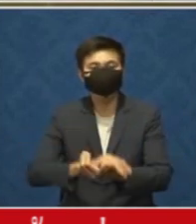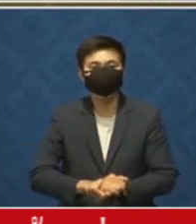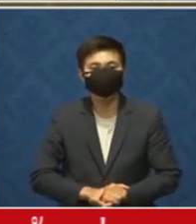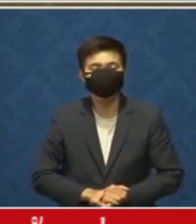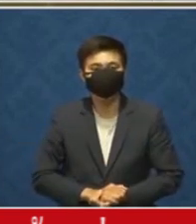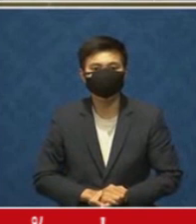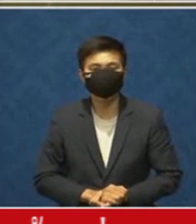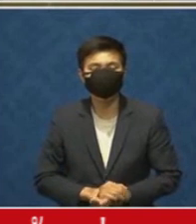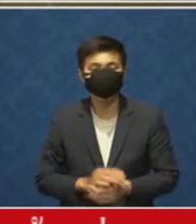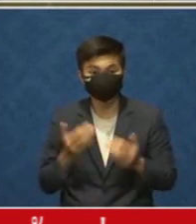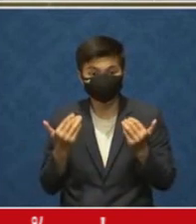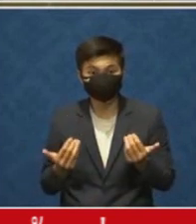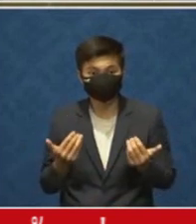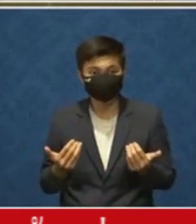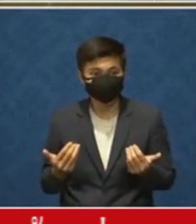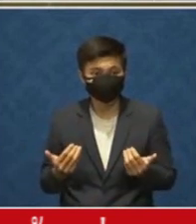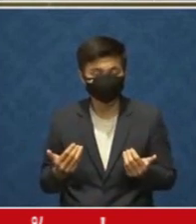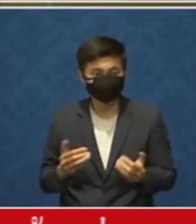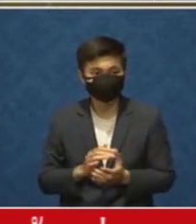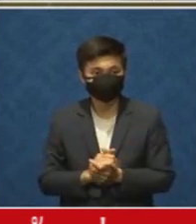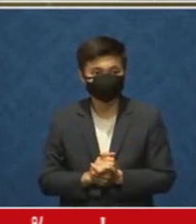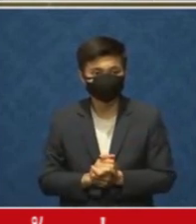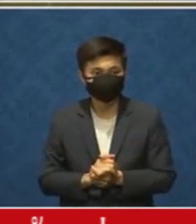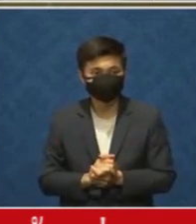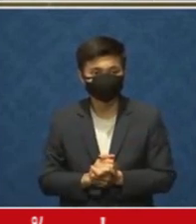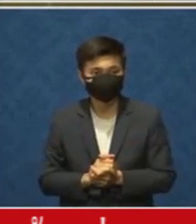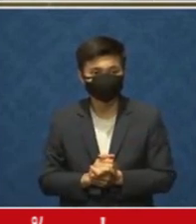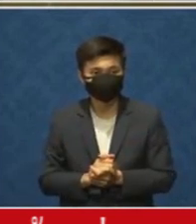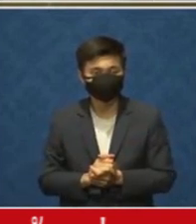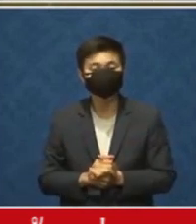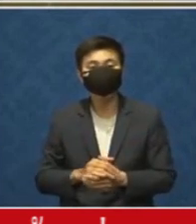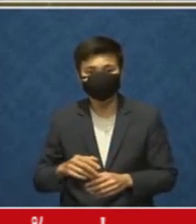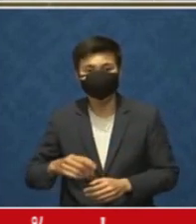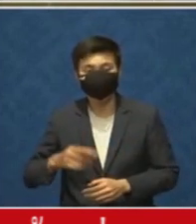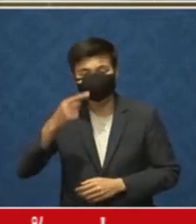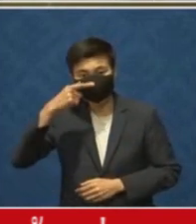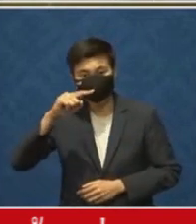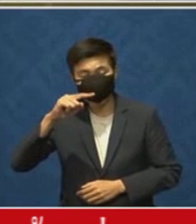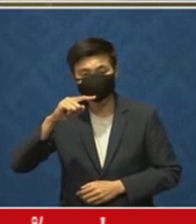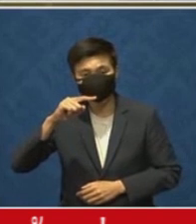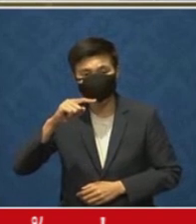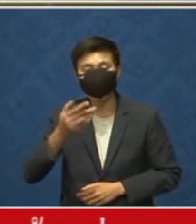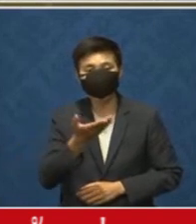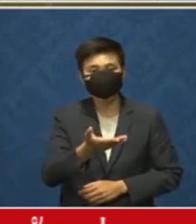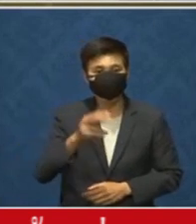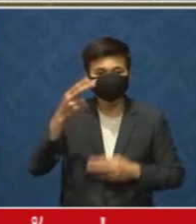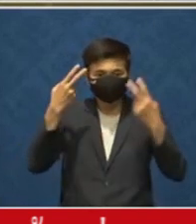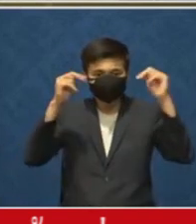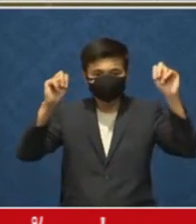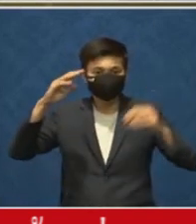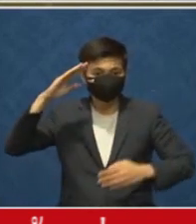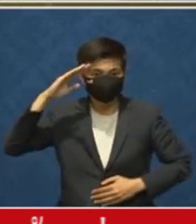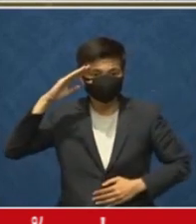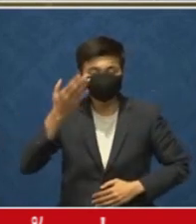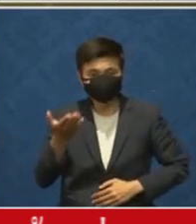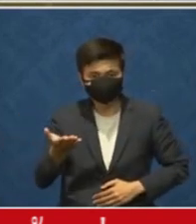านครับแสดงให้เห็นว่า government of the Kingdom of Thailand ท่านพลเอกประยุทธ์จันทร์โอชาเนี่ยในฐานะ